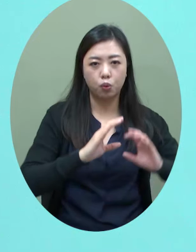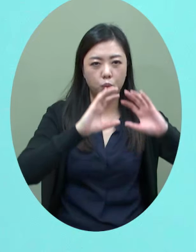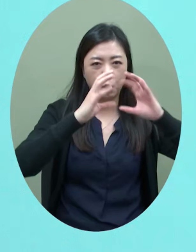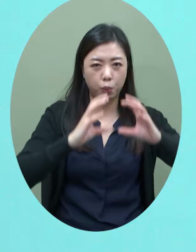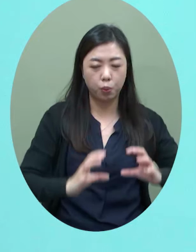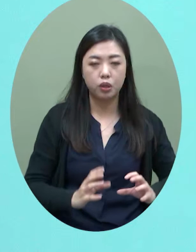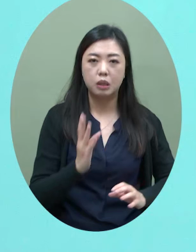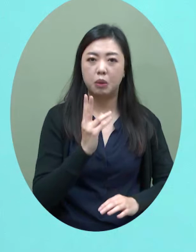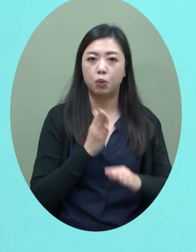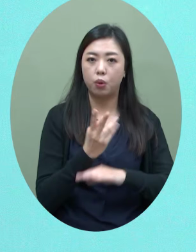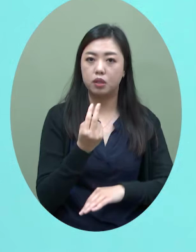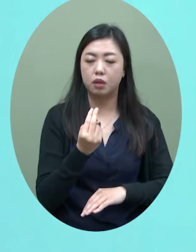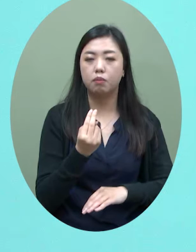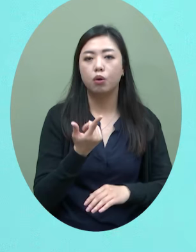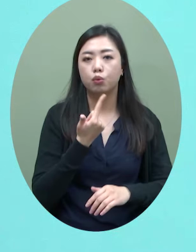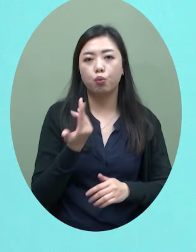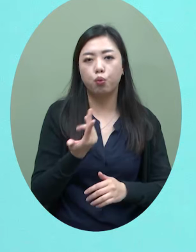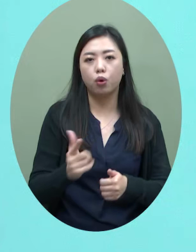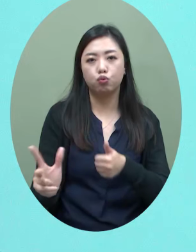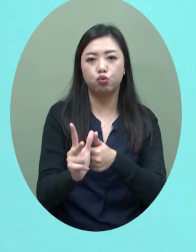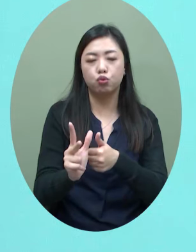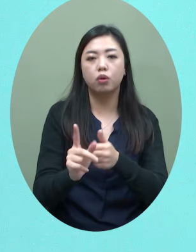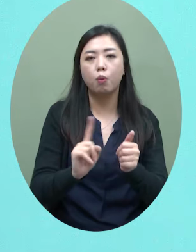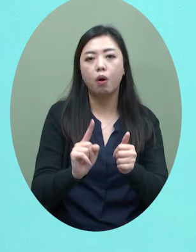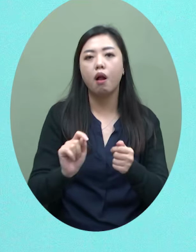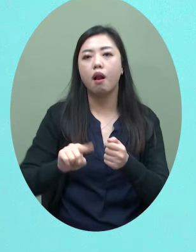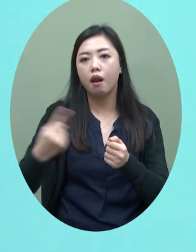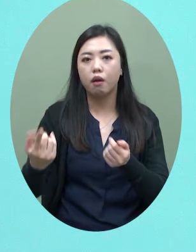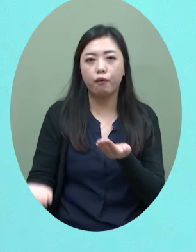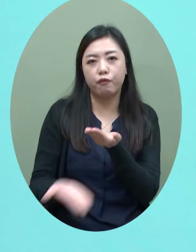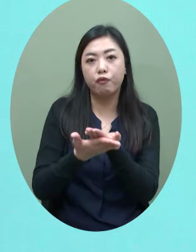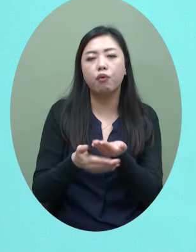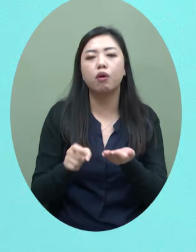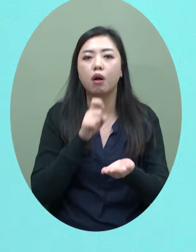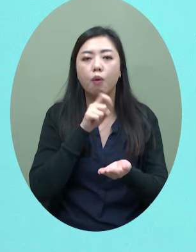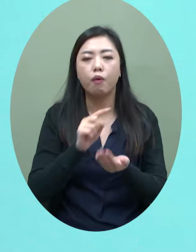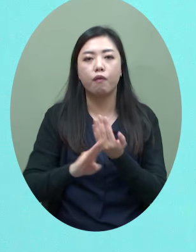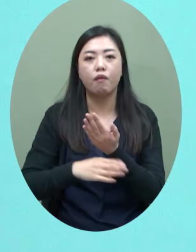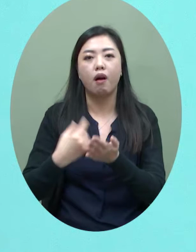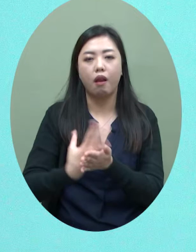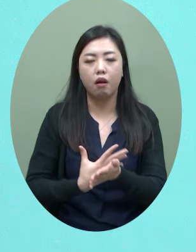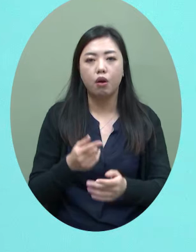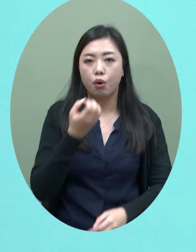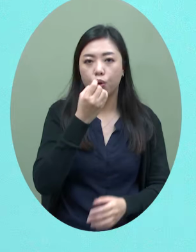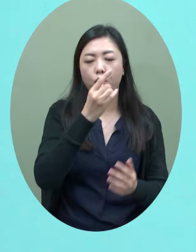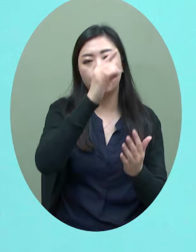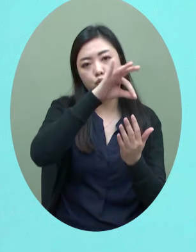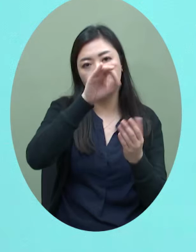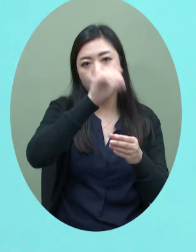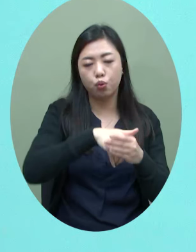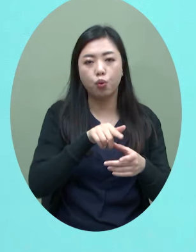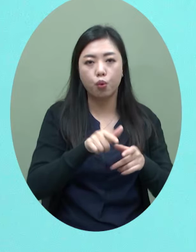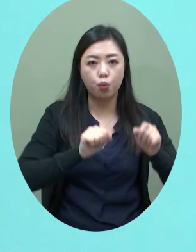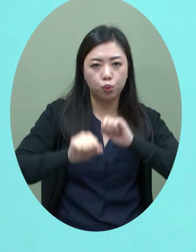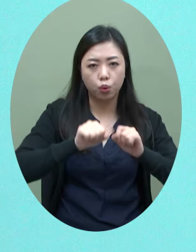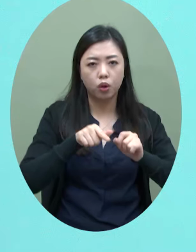體嘅法例，有啲係附屬法例，因為好多香港嘅選舉活動嘅安排咧，佢